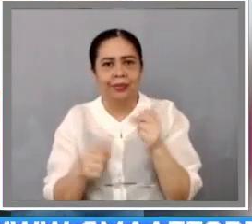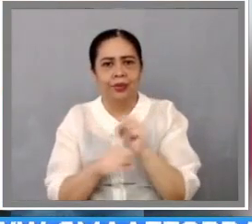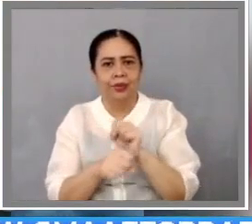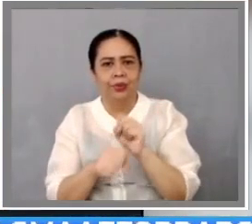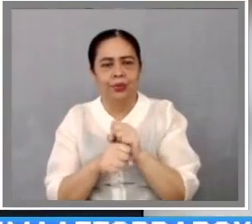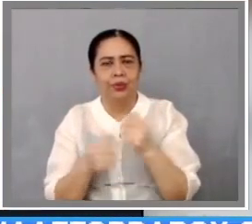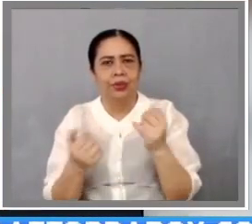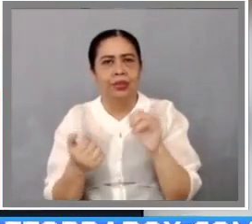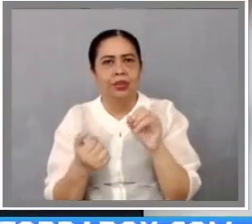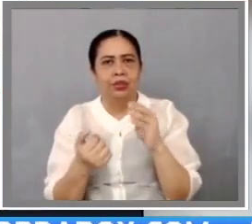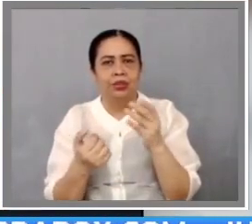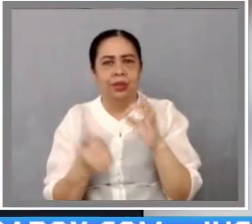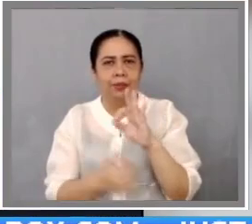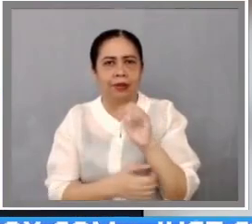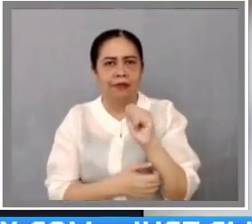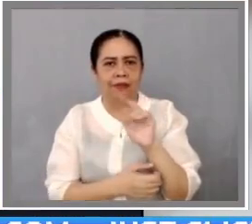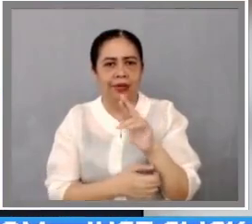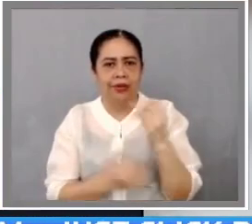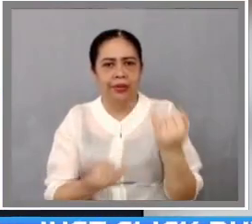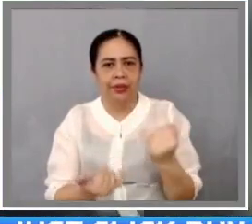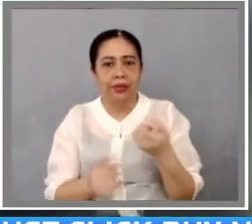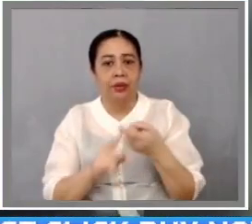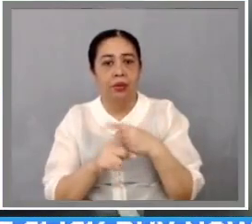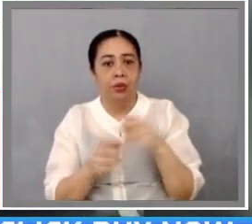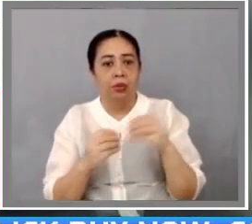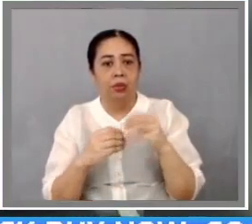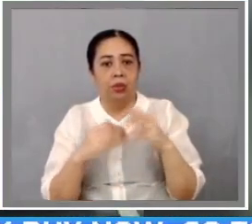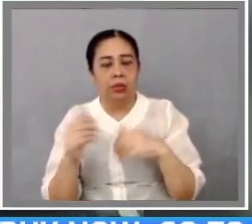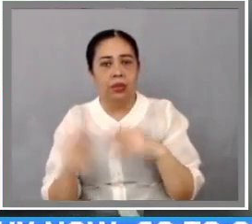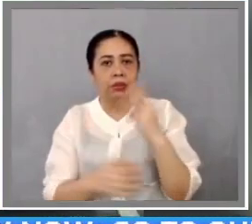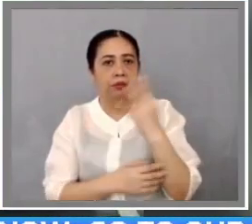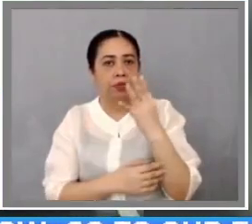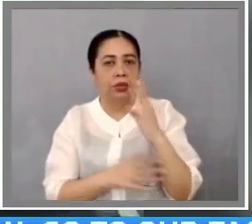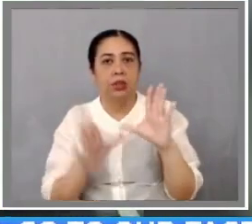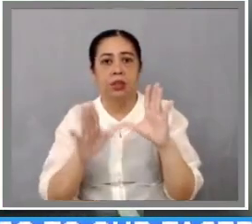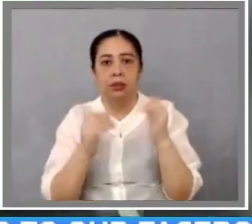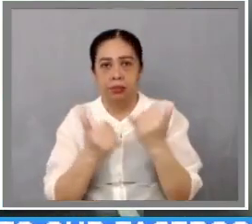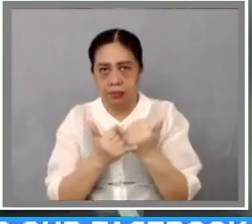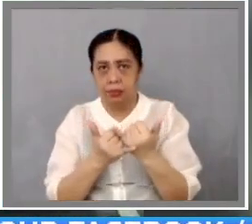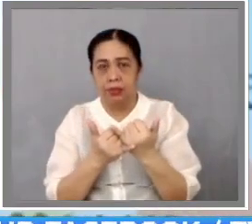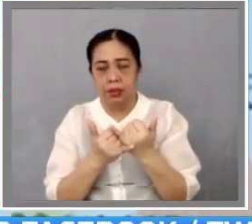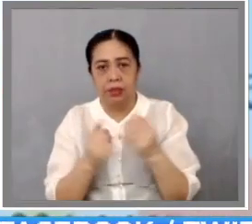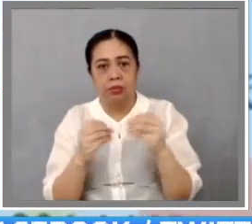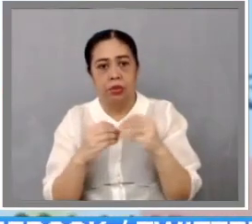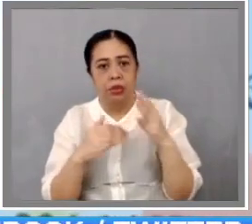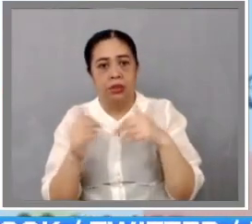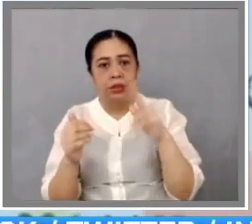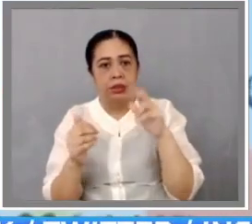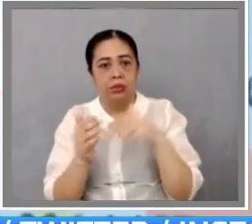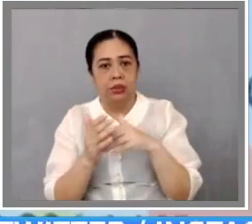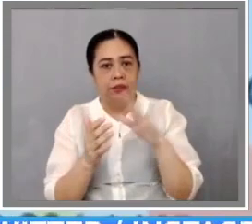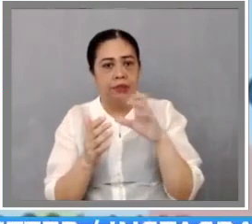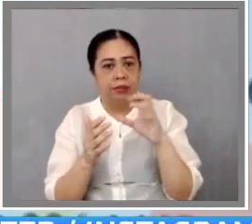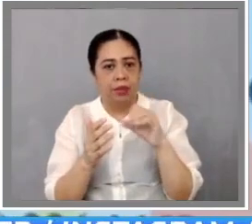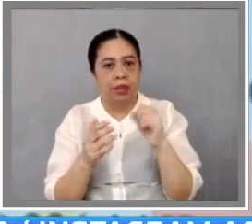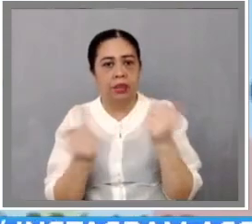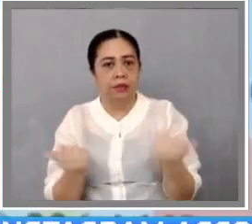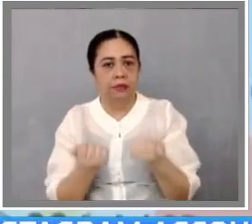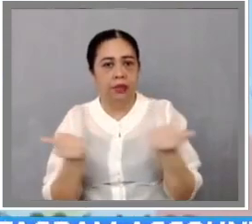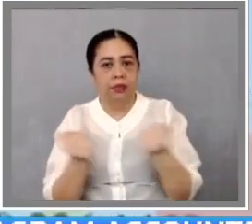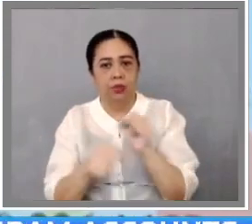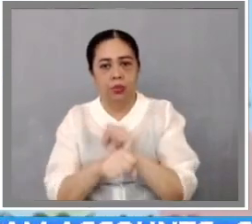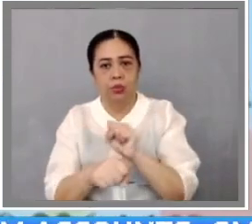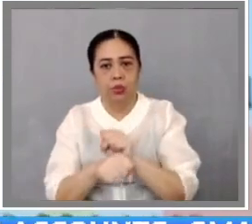ngayong araw. Mula po yan sa mahigit 40 kumpanya. Mahigit 3,500 na trabaho naman ang alok sa job fair